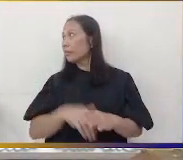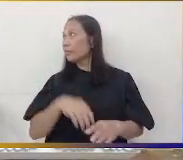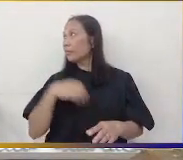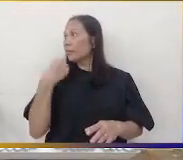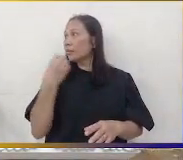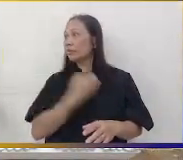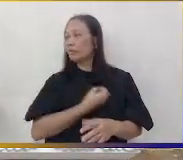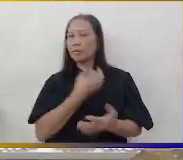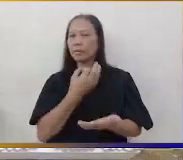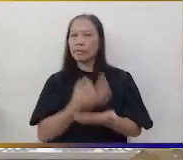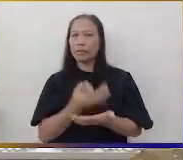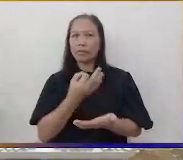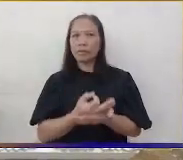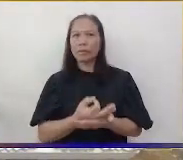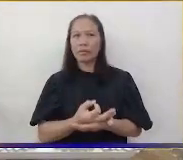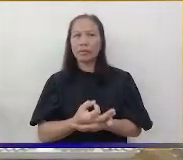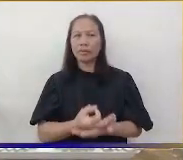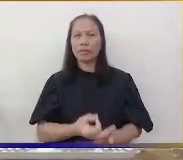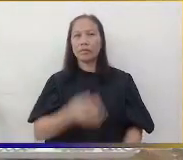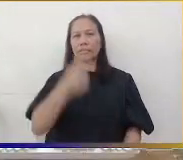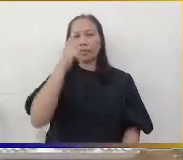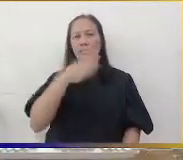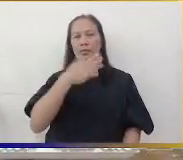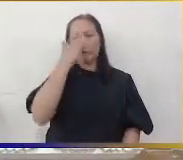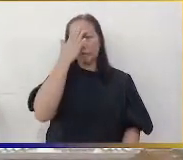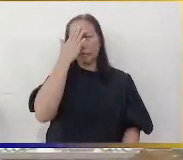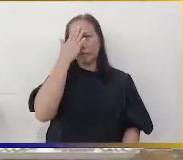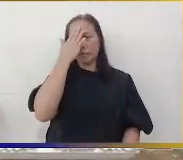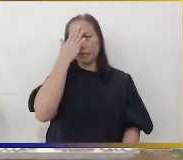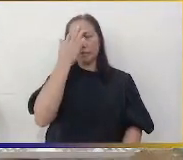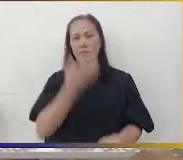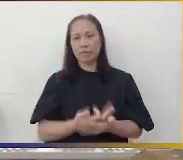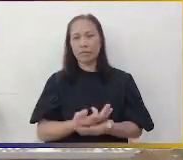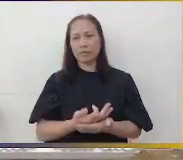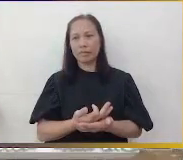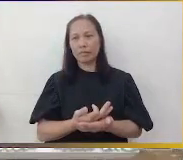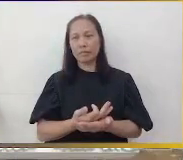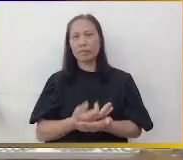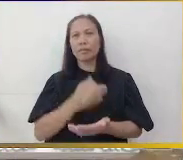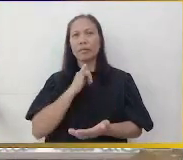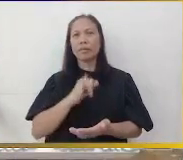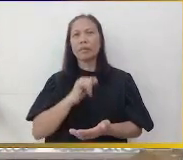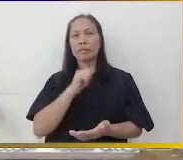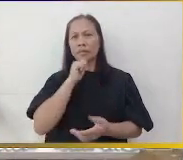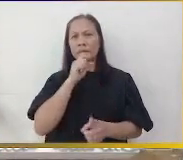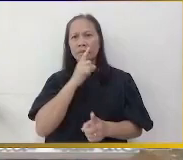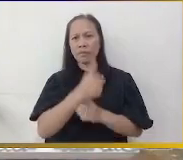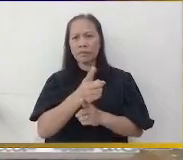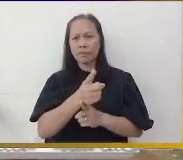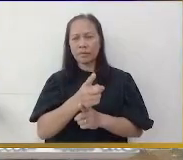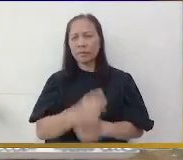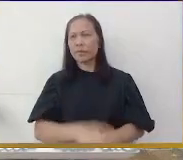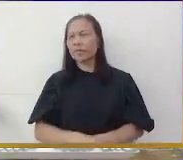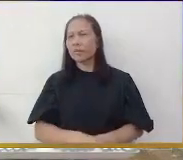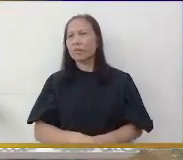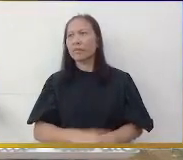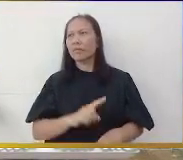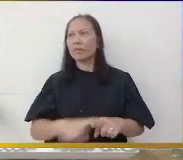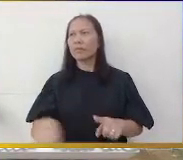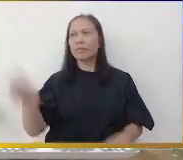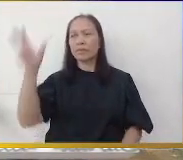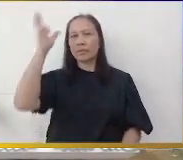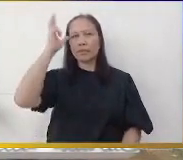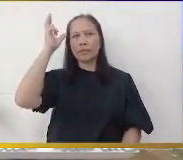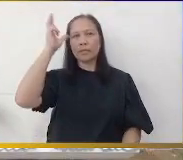pera Because God knows that money is not bad but Satan